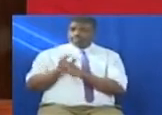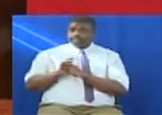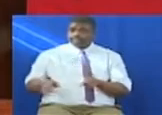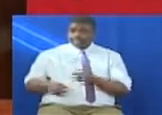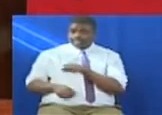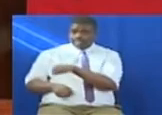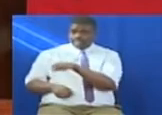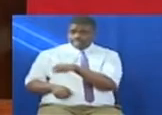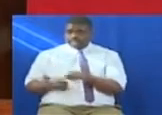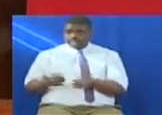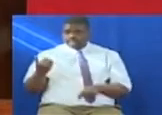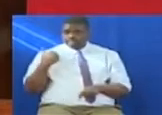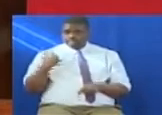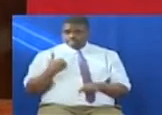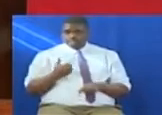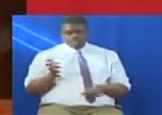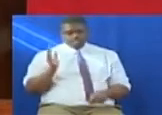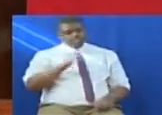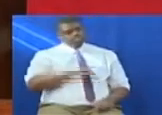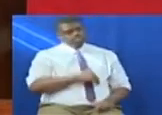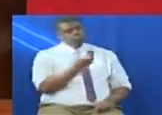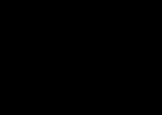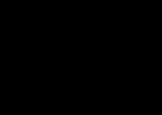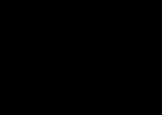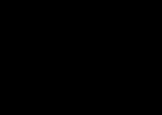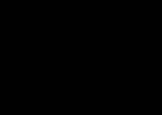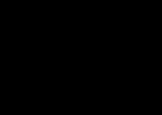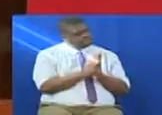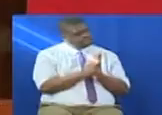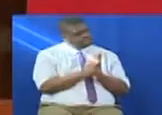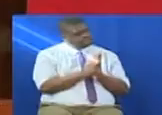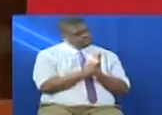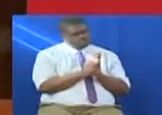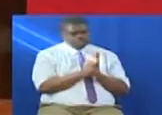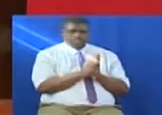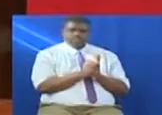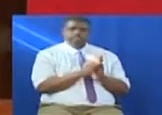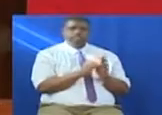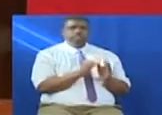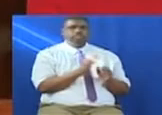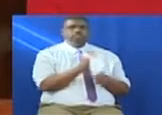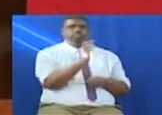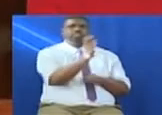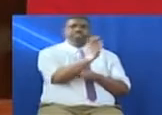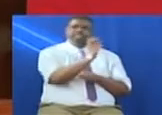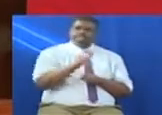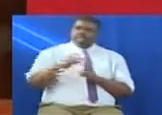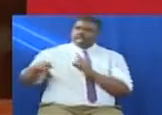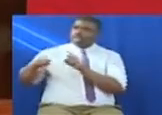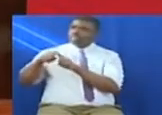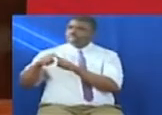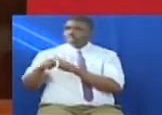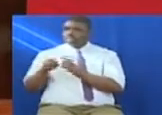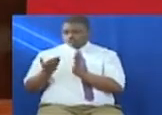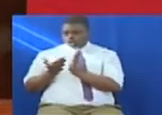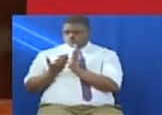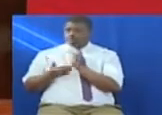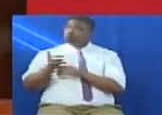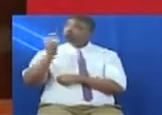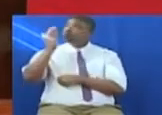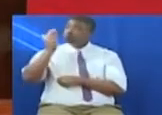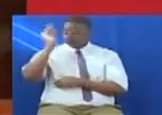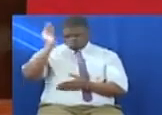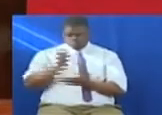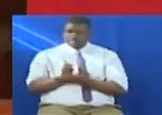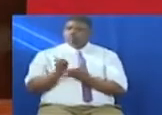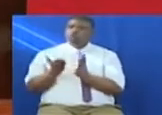alituambia tusali kwa siku tatu, tumuombe Mungu misikitini, makanisani, majumbani, na kweli tulimuomba Mungu